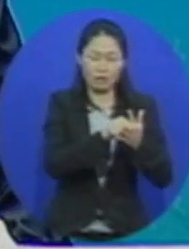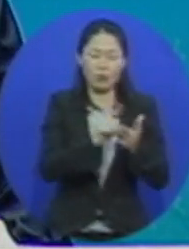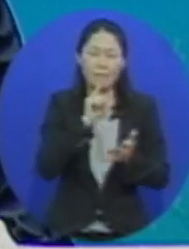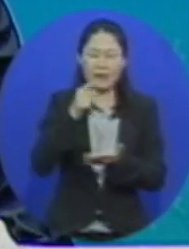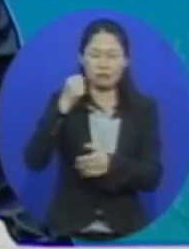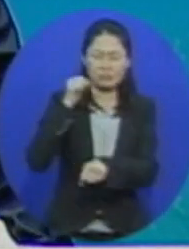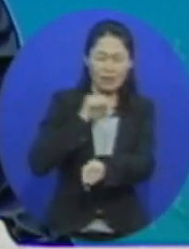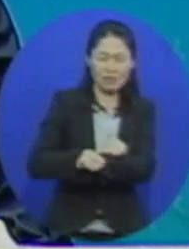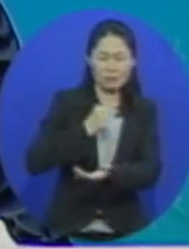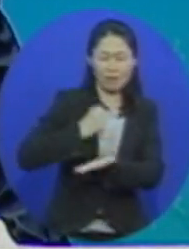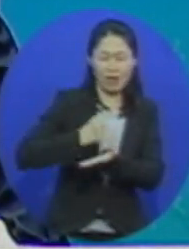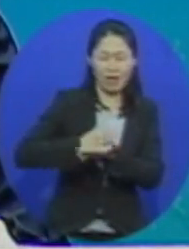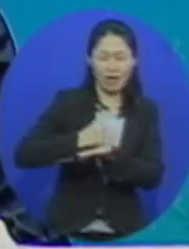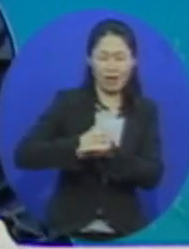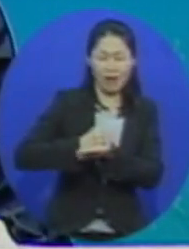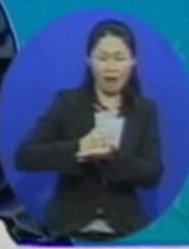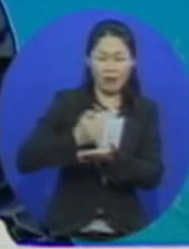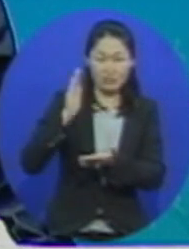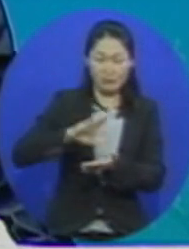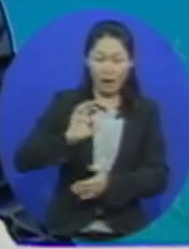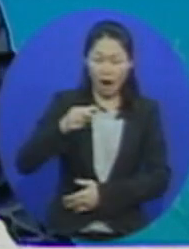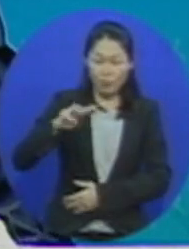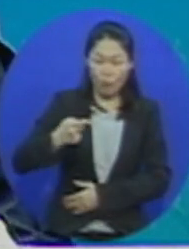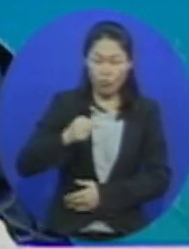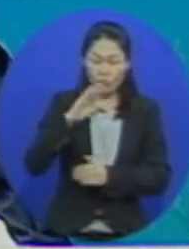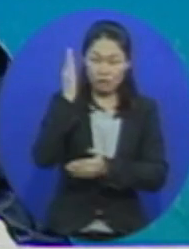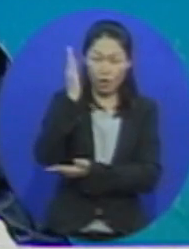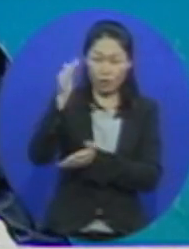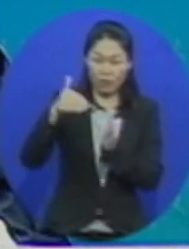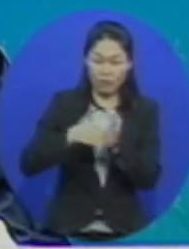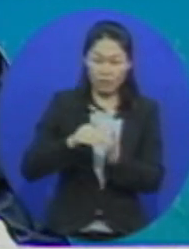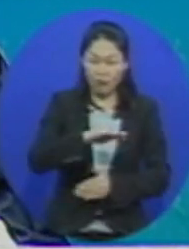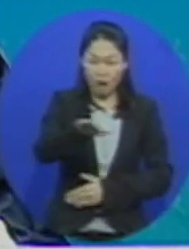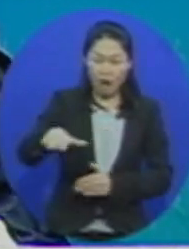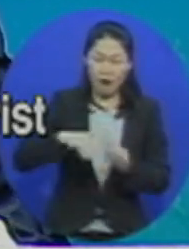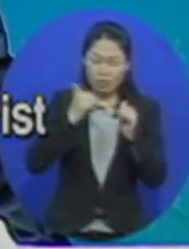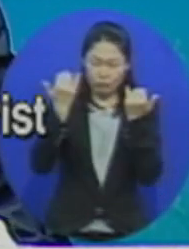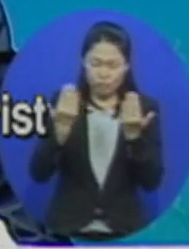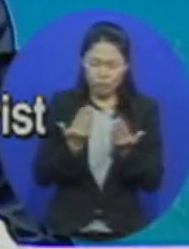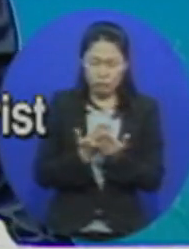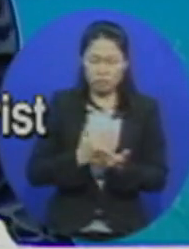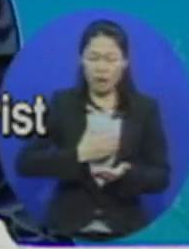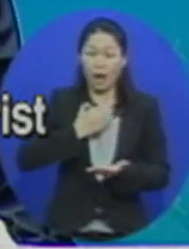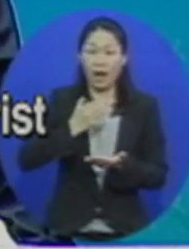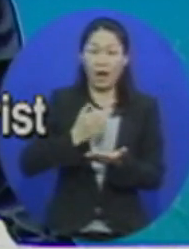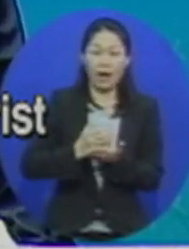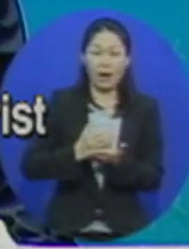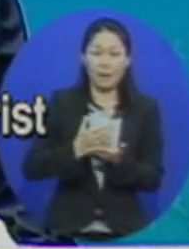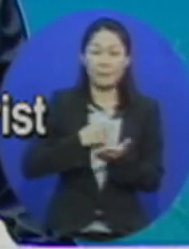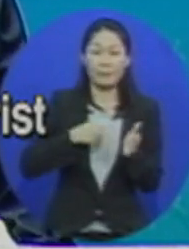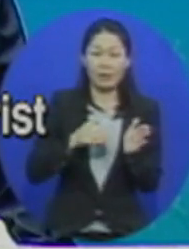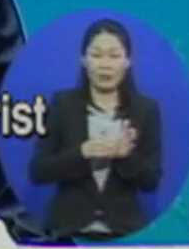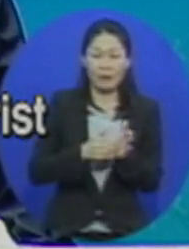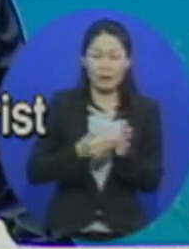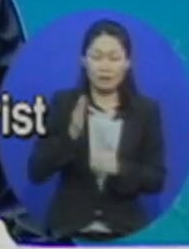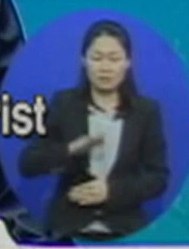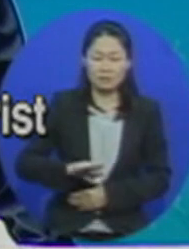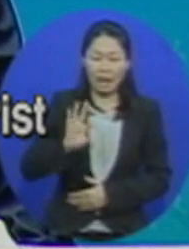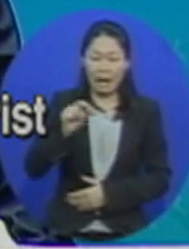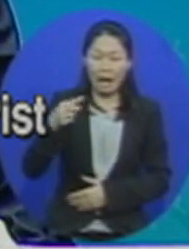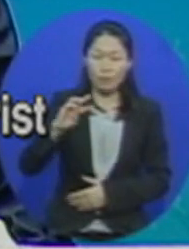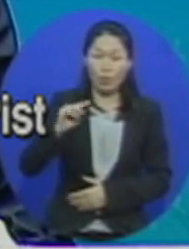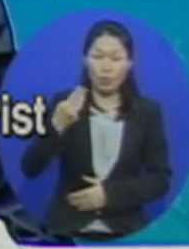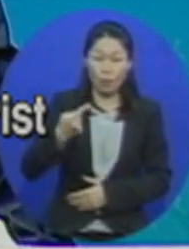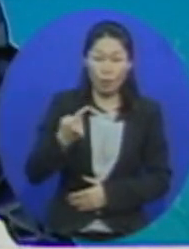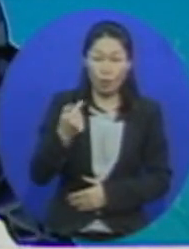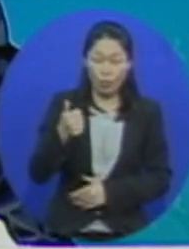블럭 아 한번 설교 하면 사람들이 만에 감동을 받고 내를 받았어요 근데 이 아볼로 가 어려서부터 예수 그리스도에 대해서